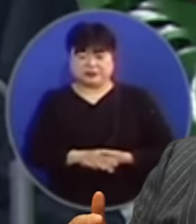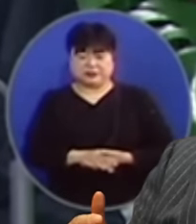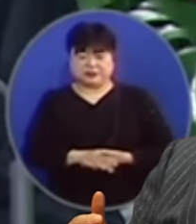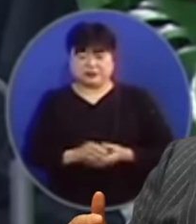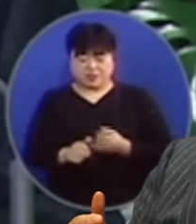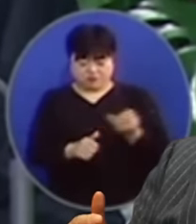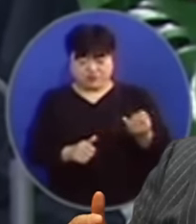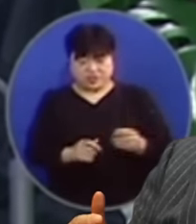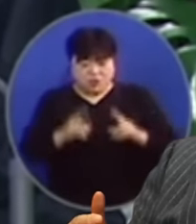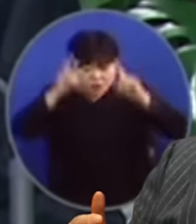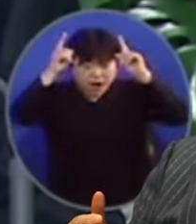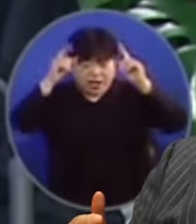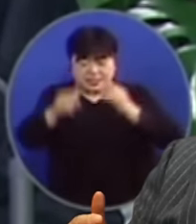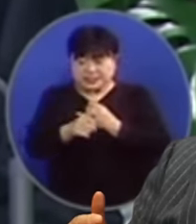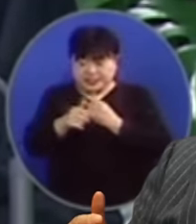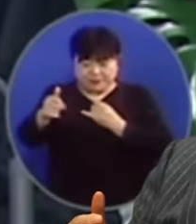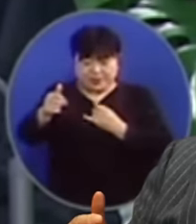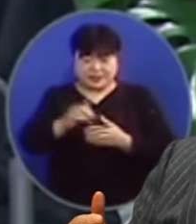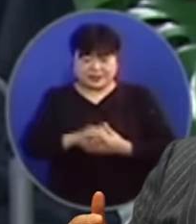화가 나가지고서 남편에게